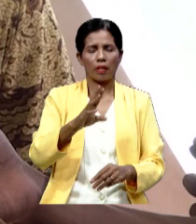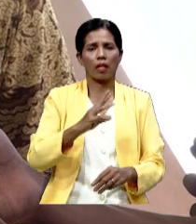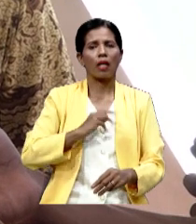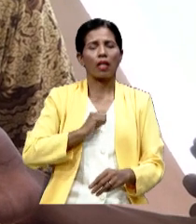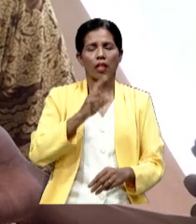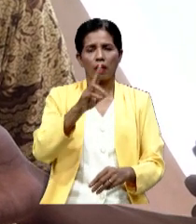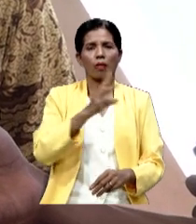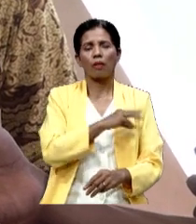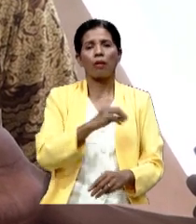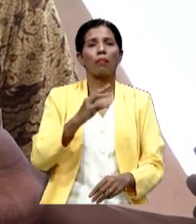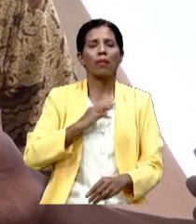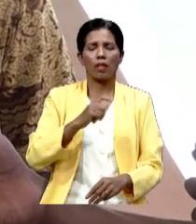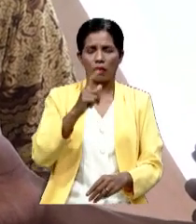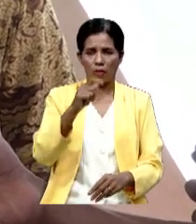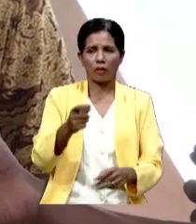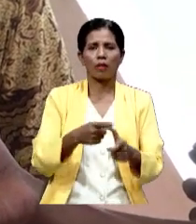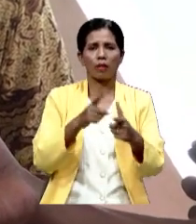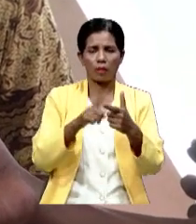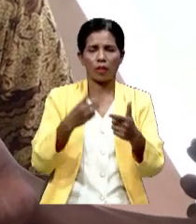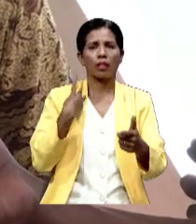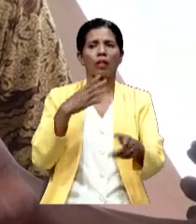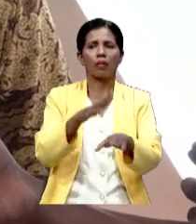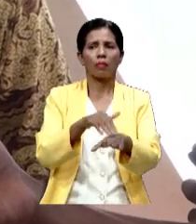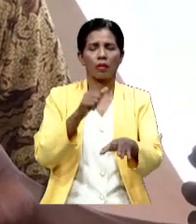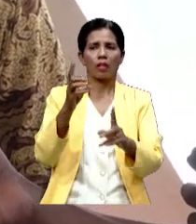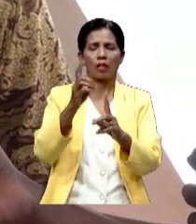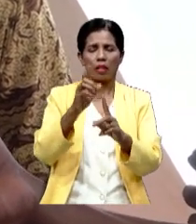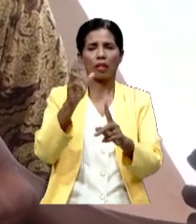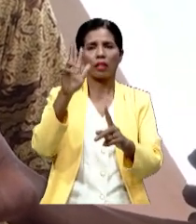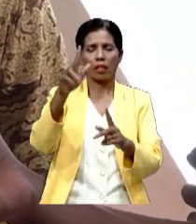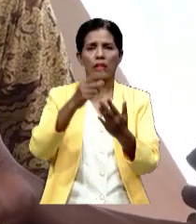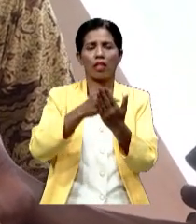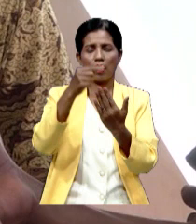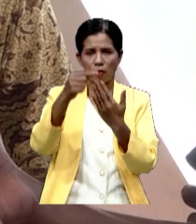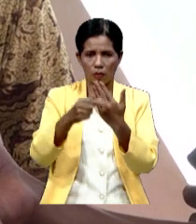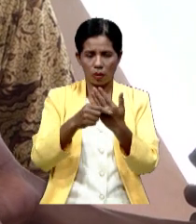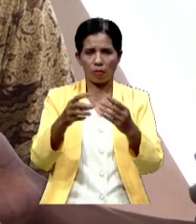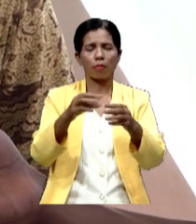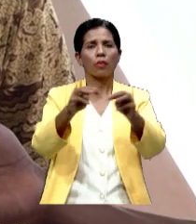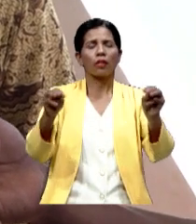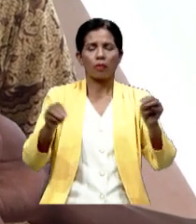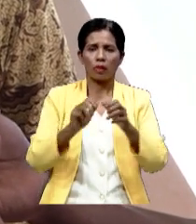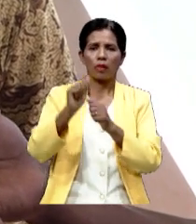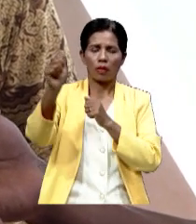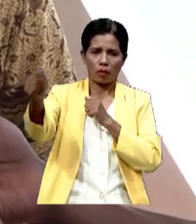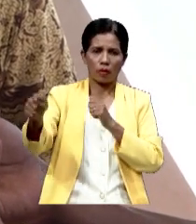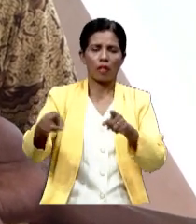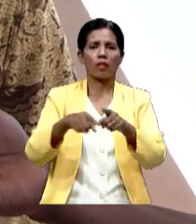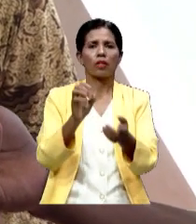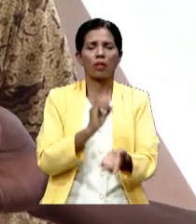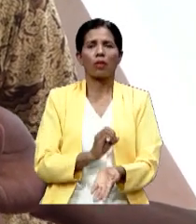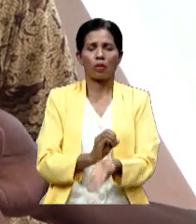tudo depois segunda fase maxi bolo falei e dia 3 de agosto basir na distrito na docleo nessa